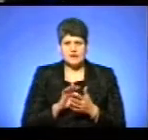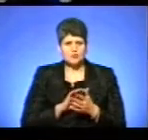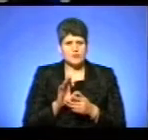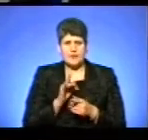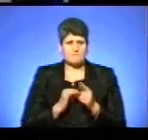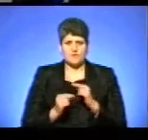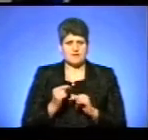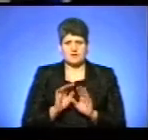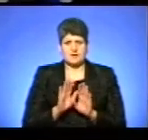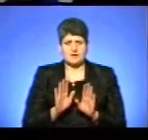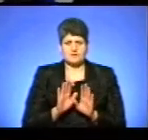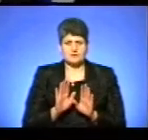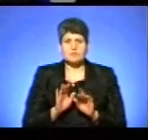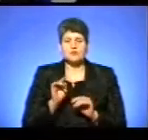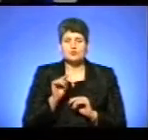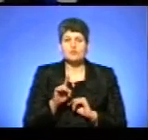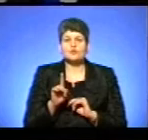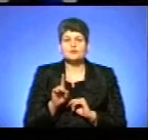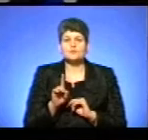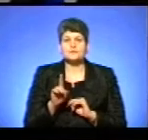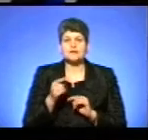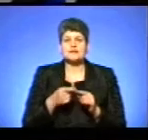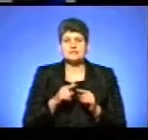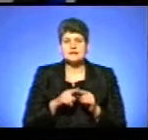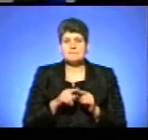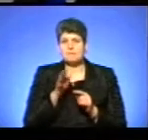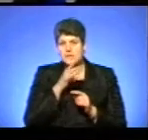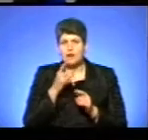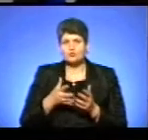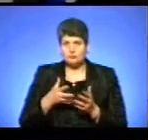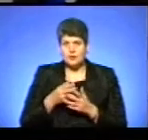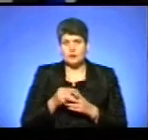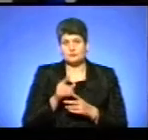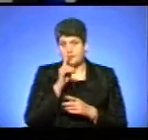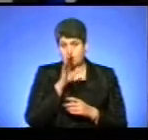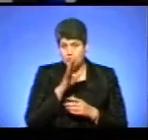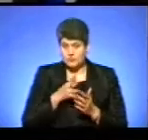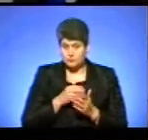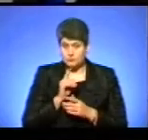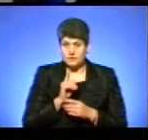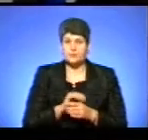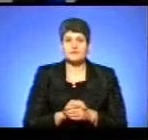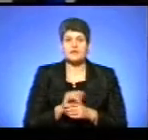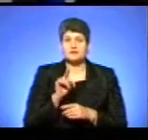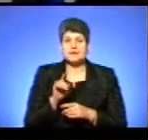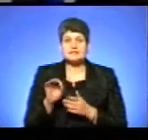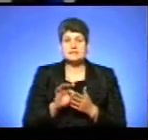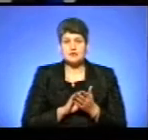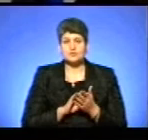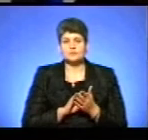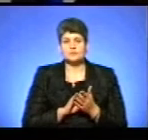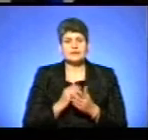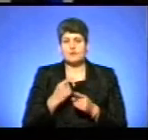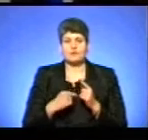повертаються, при тому, що у них цей період оплачується, досить непогано оплачується, але в них відразу, наприклад,